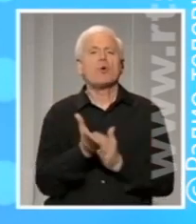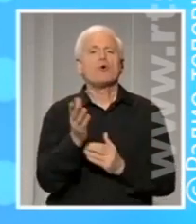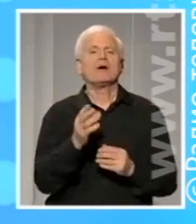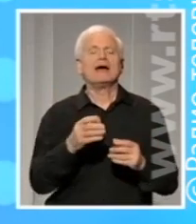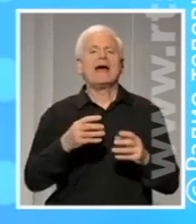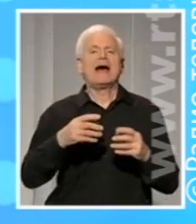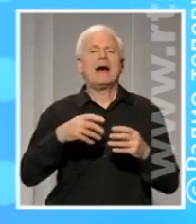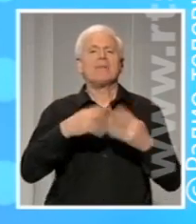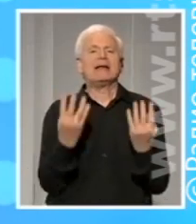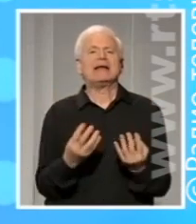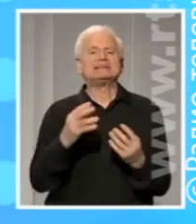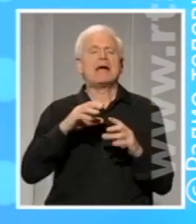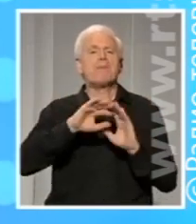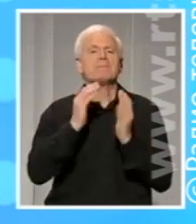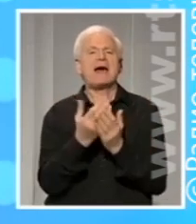je